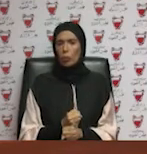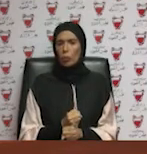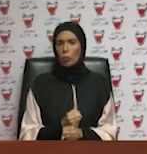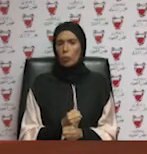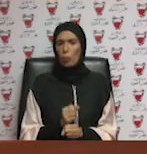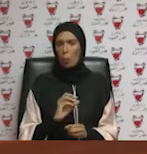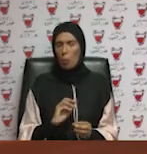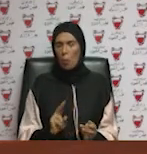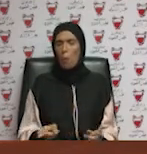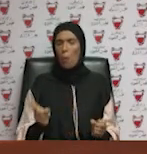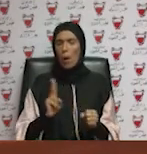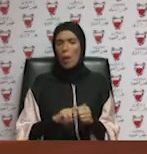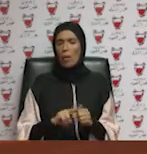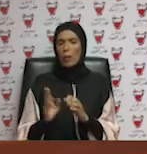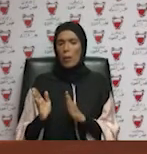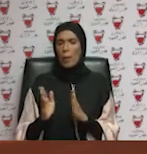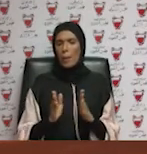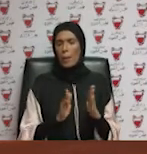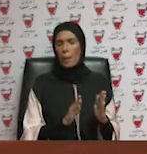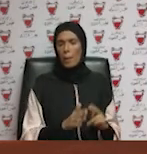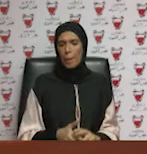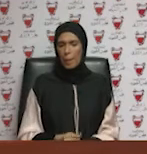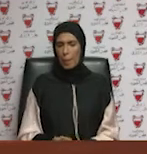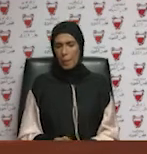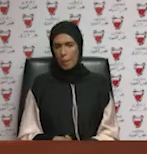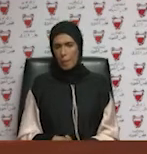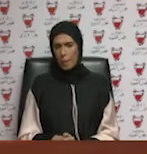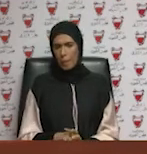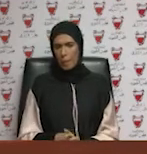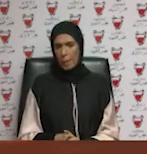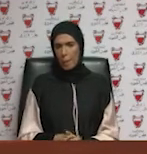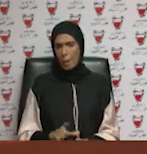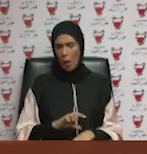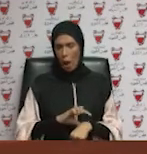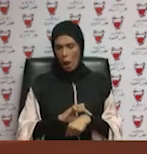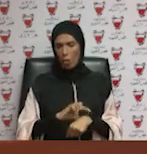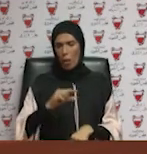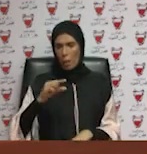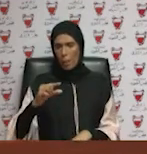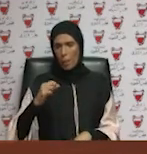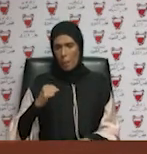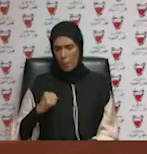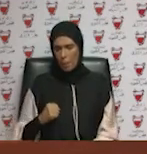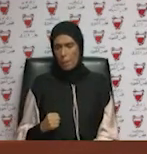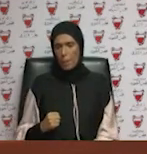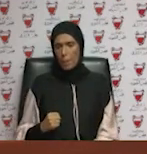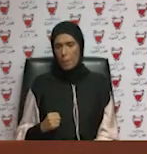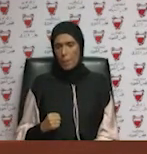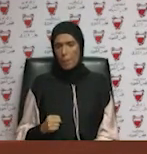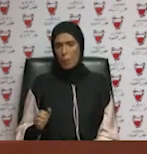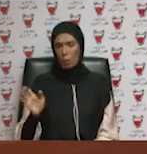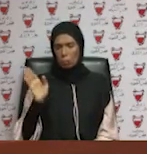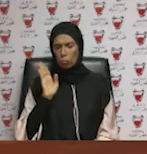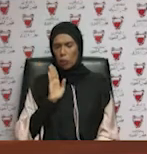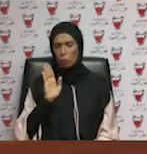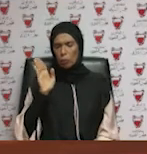تنظيم؟ أنا برأيي الشخصي إن الخدمة الطبية في البحرين كما هي معروفة وبمجالات التدريب